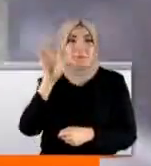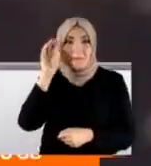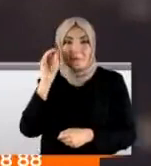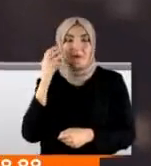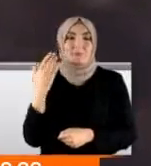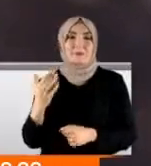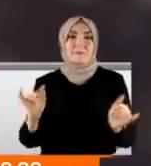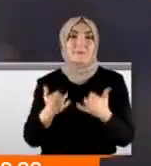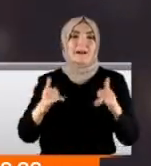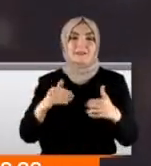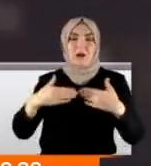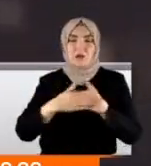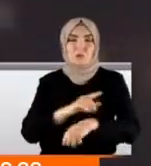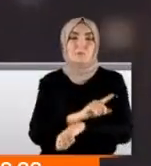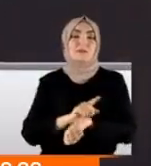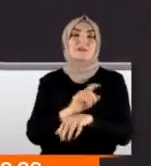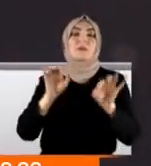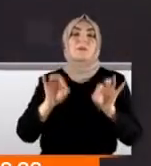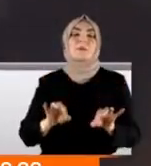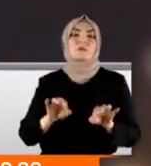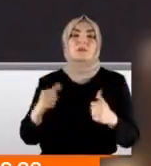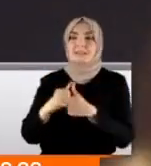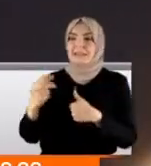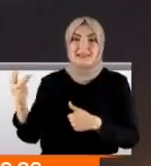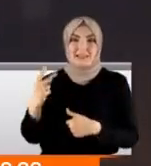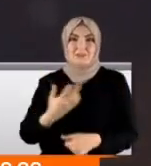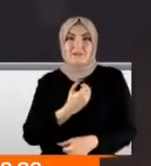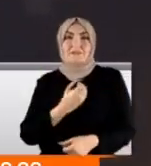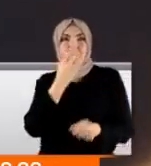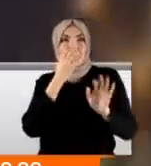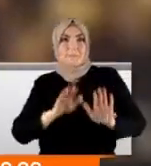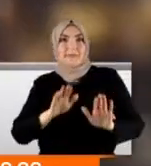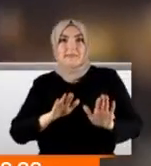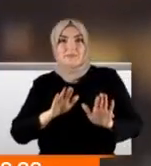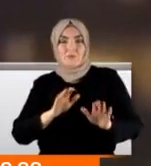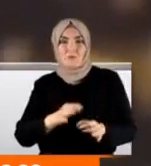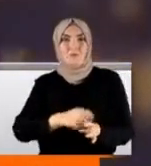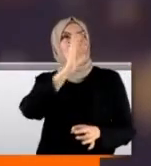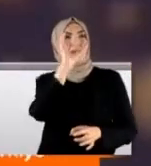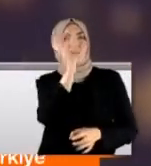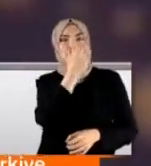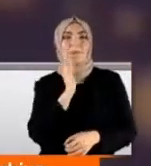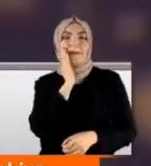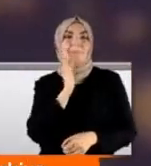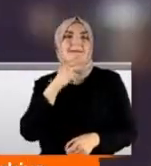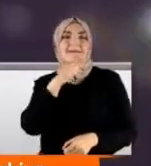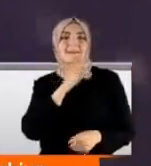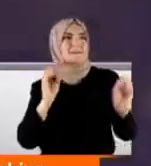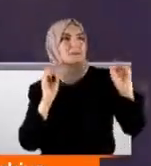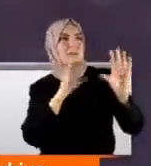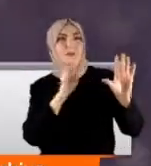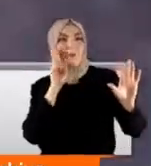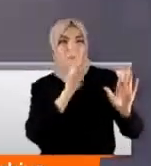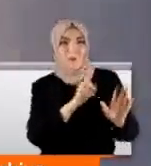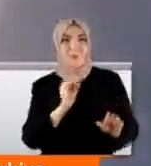ve arkadaşları heyecanla beklerken kuleye yansıtılan pembe renkten kız bebek sahibi olacaklarını anladılar.